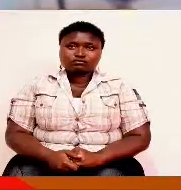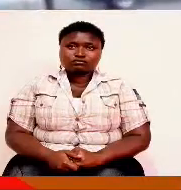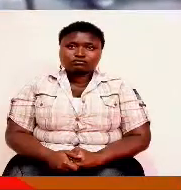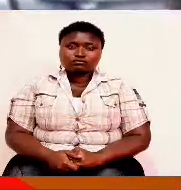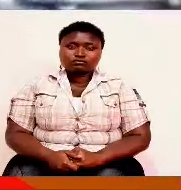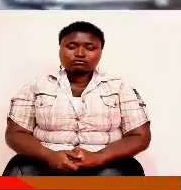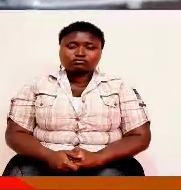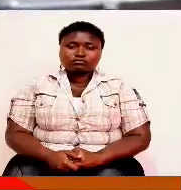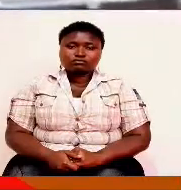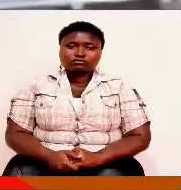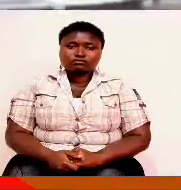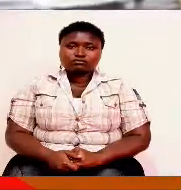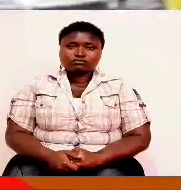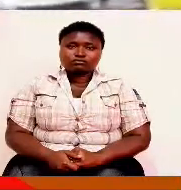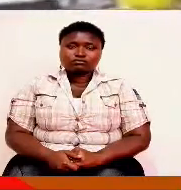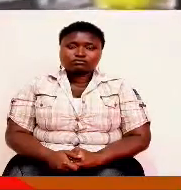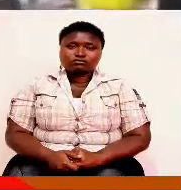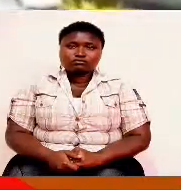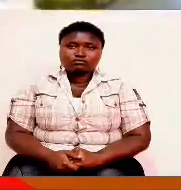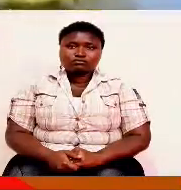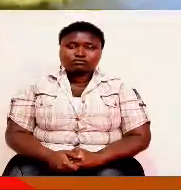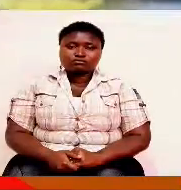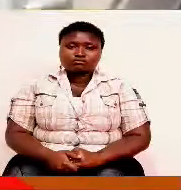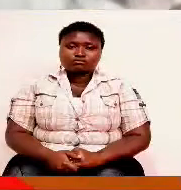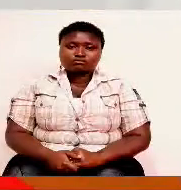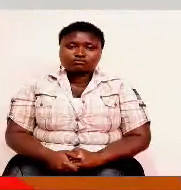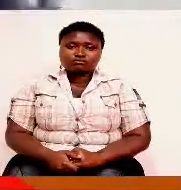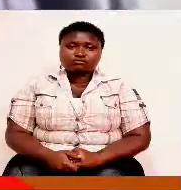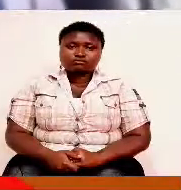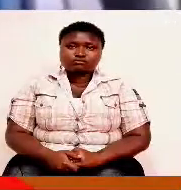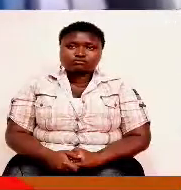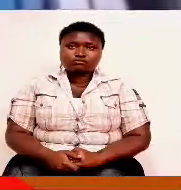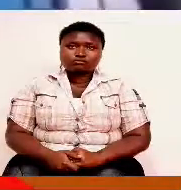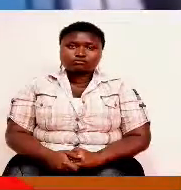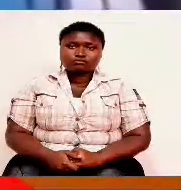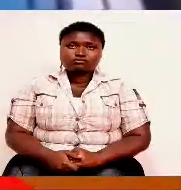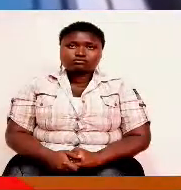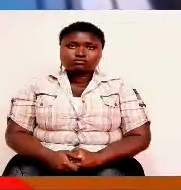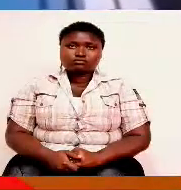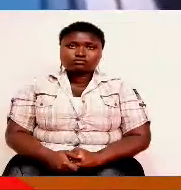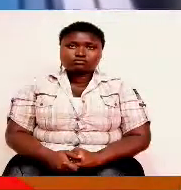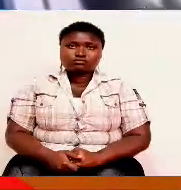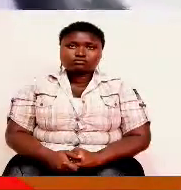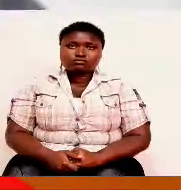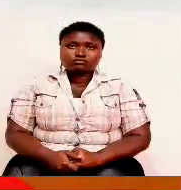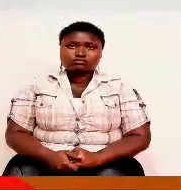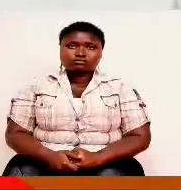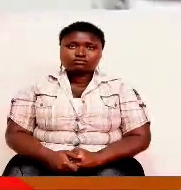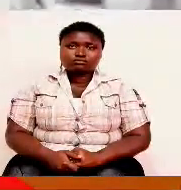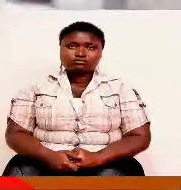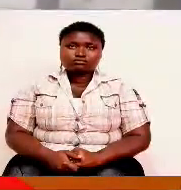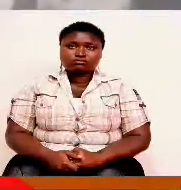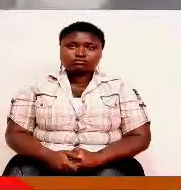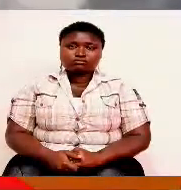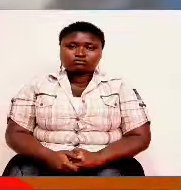nioretie mutogoli ya wa Florida Uhuru Kenyatta kwaliria atogoli ya matiganete niguo kunina haho ile